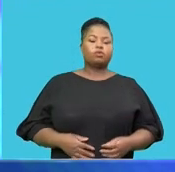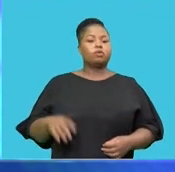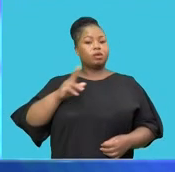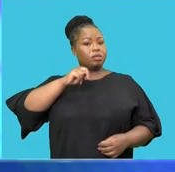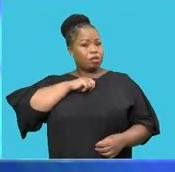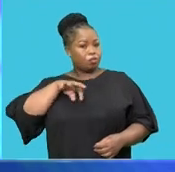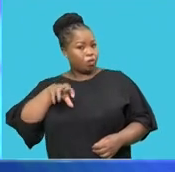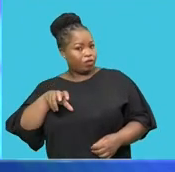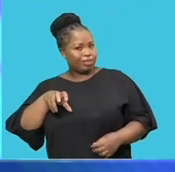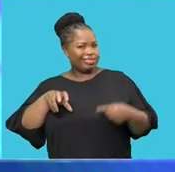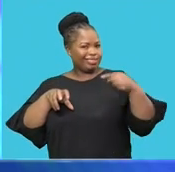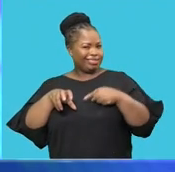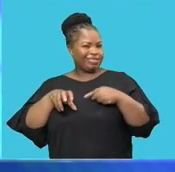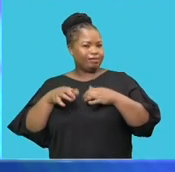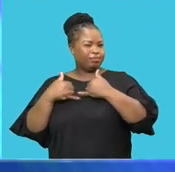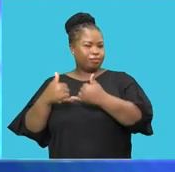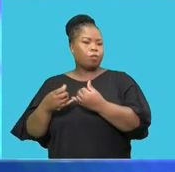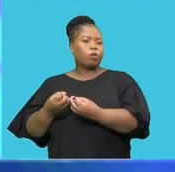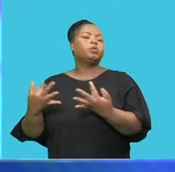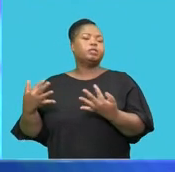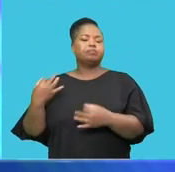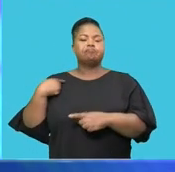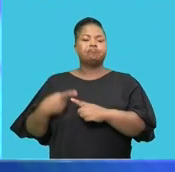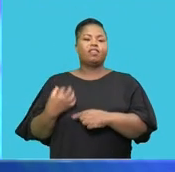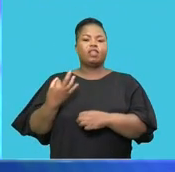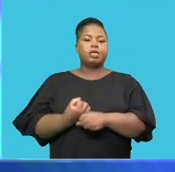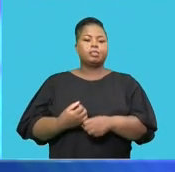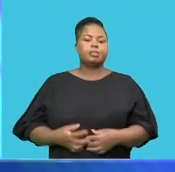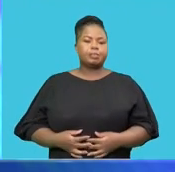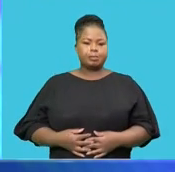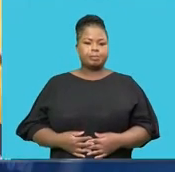laKwaZulu-Natal libhengezwe njengekhaya lezimbasa kule minyaka mithathu izayo.